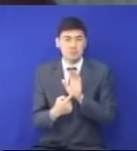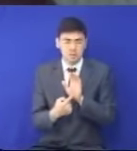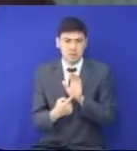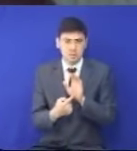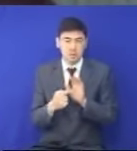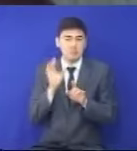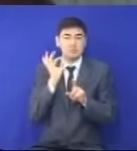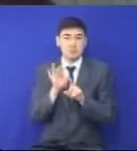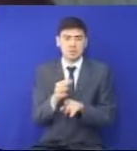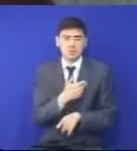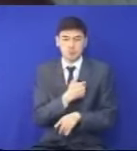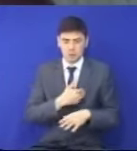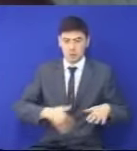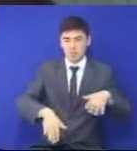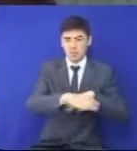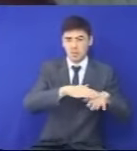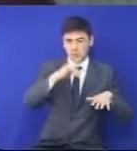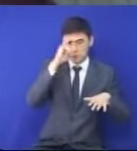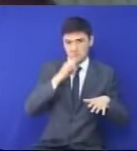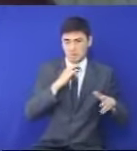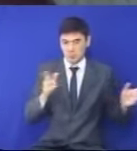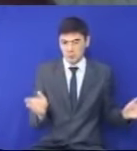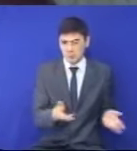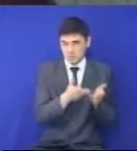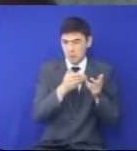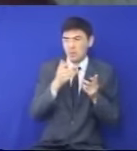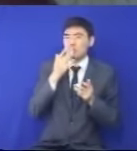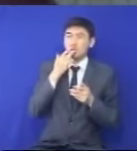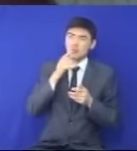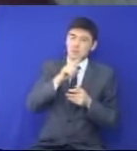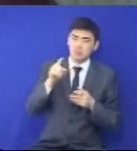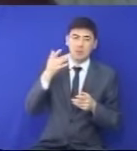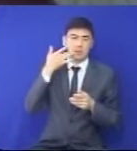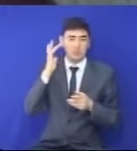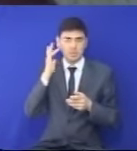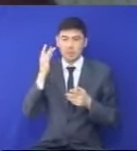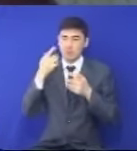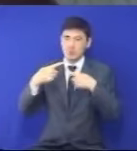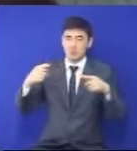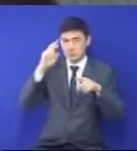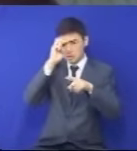қазақ еліміздің көк байрағын желбірету, шетелдерде, Америка елдерінде